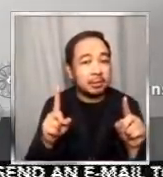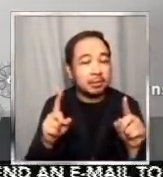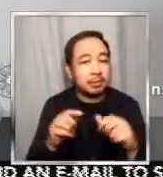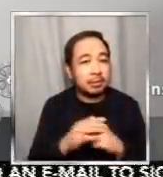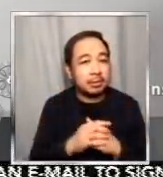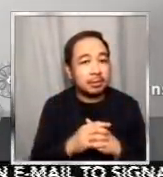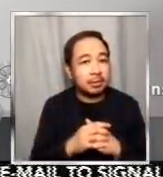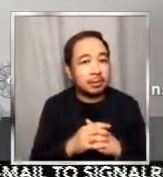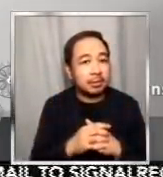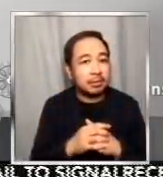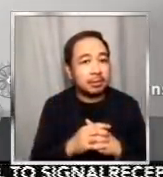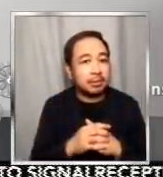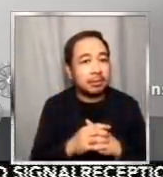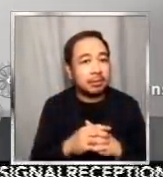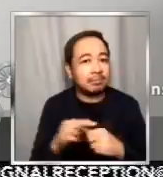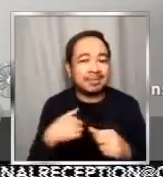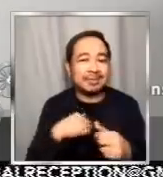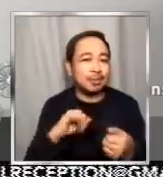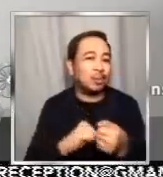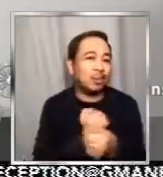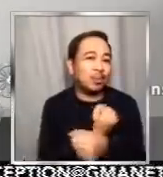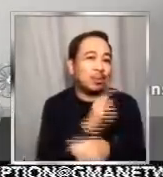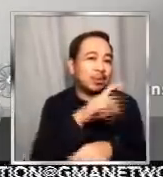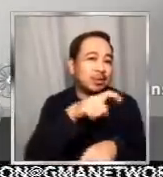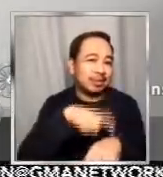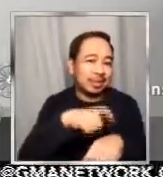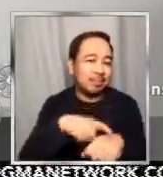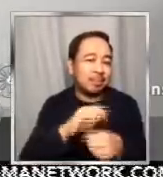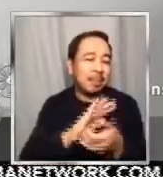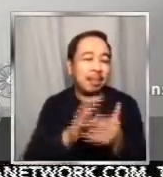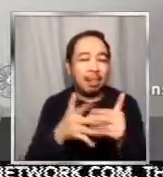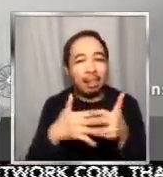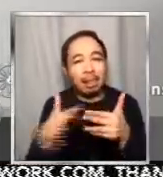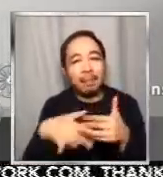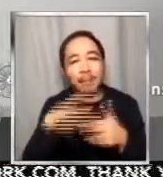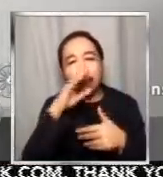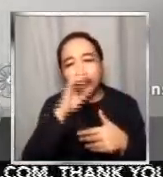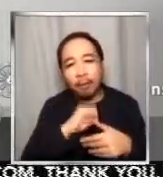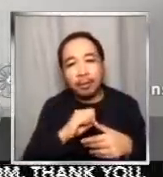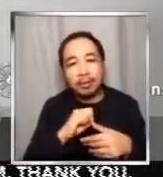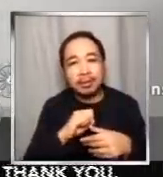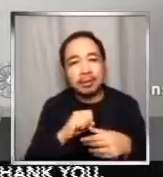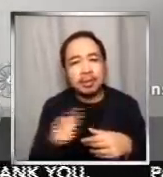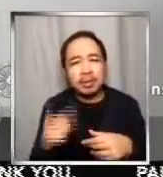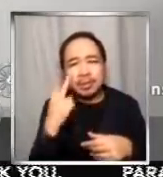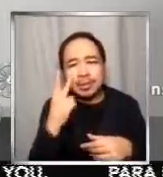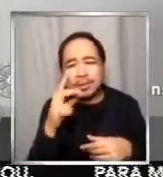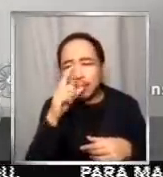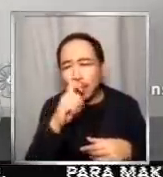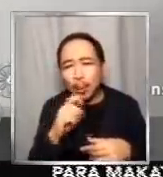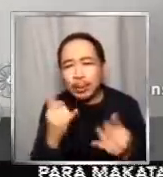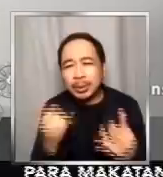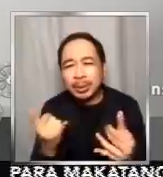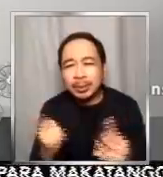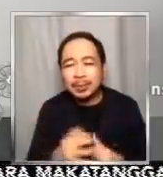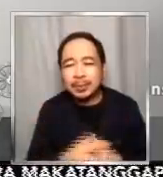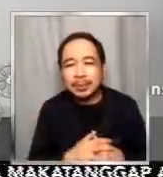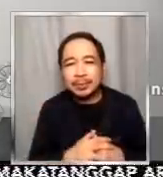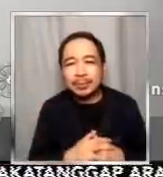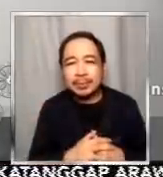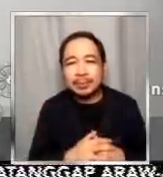naubos ang panahon niya sa ano, medyo tumanda na. Nakakatanda talaga yan. Sobrang